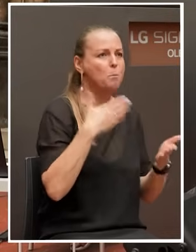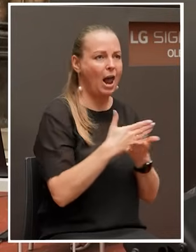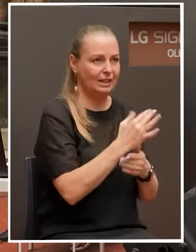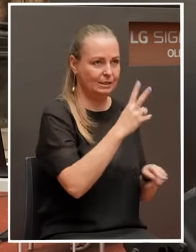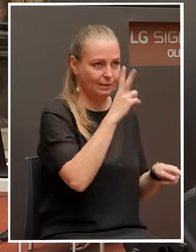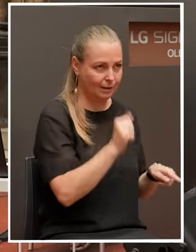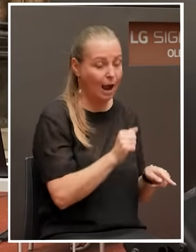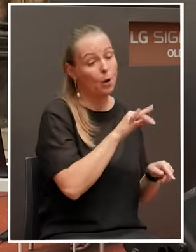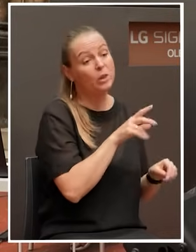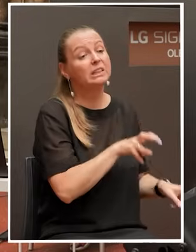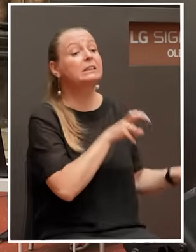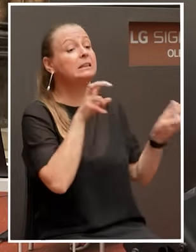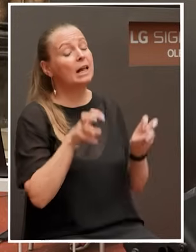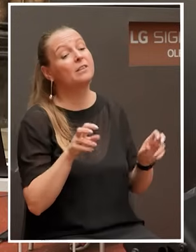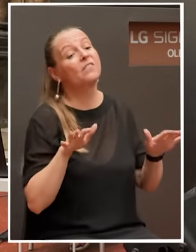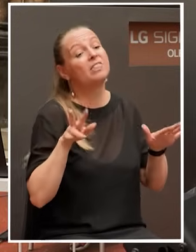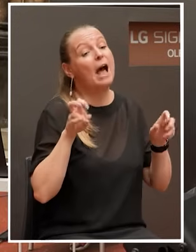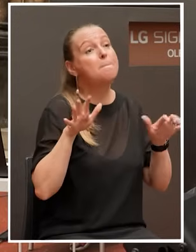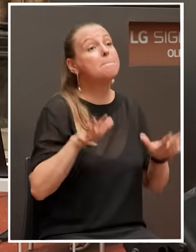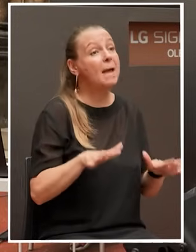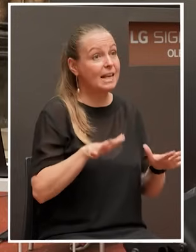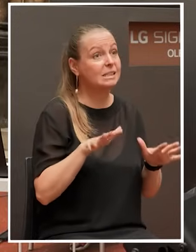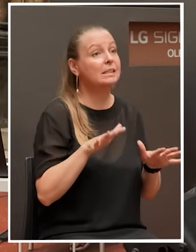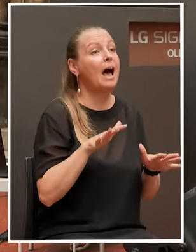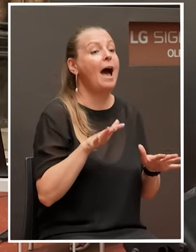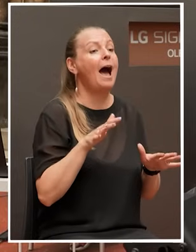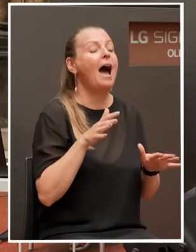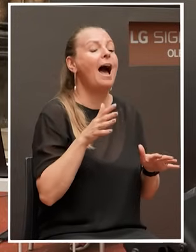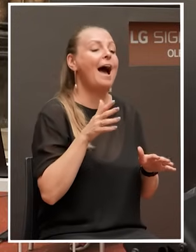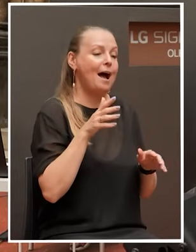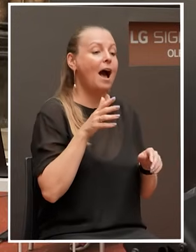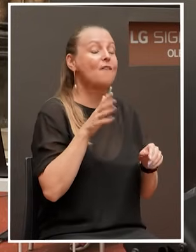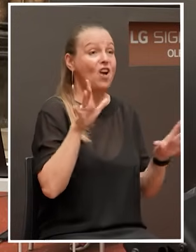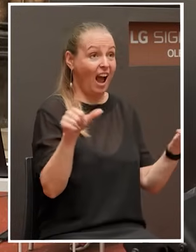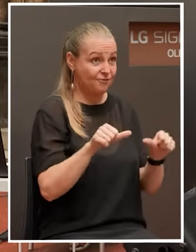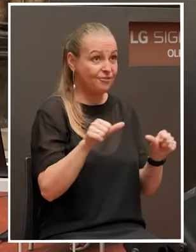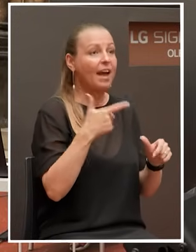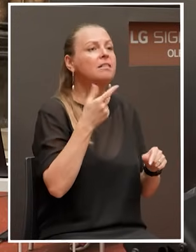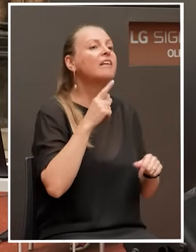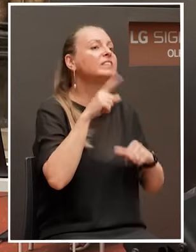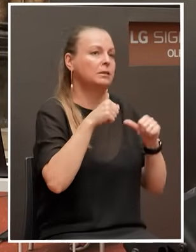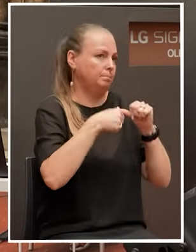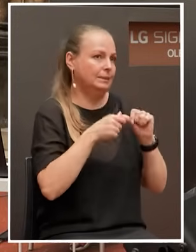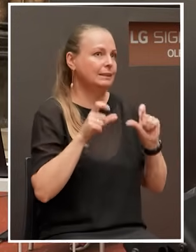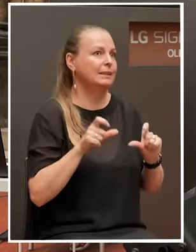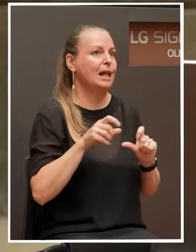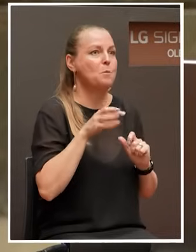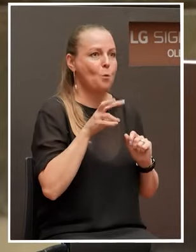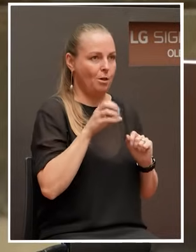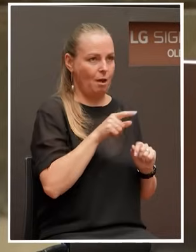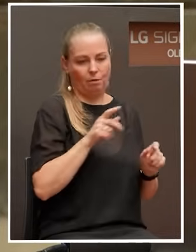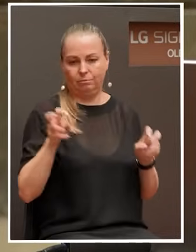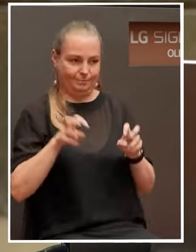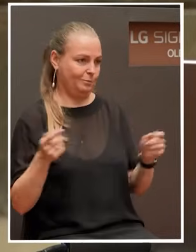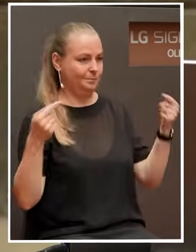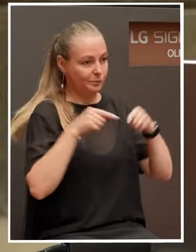обычно в ресторане сидел сам Клод Моне. В результате мы получили верного соратника и